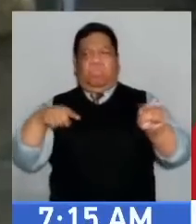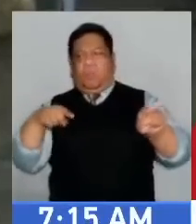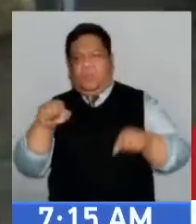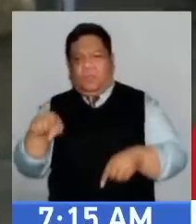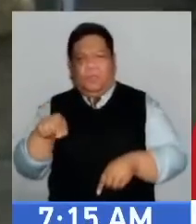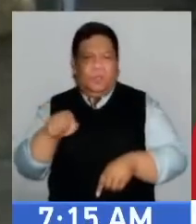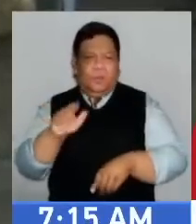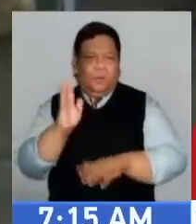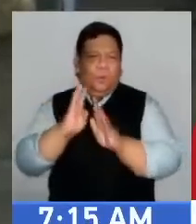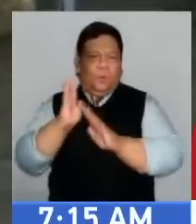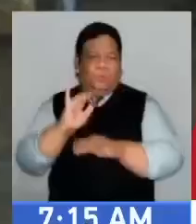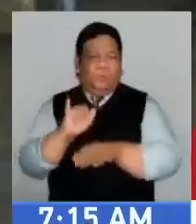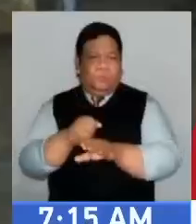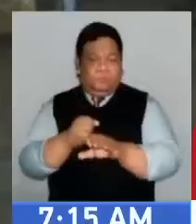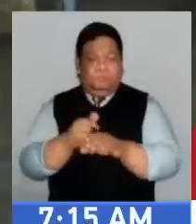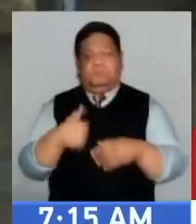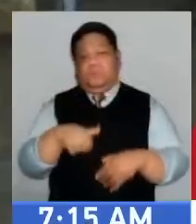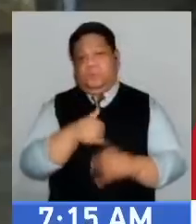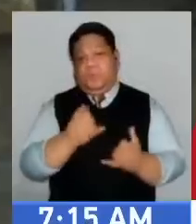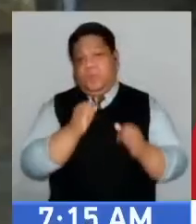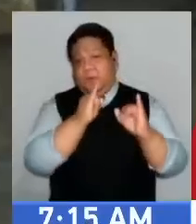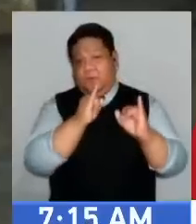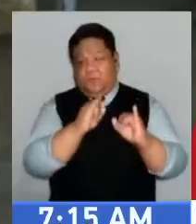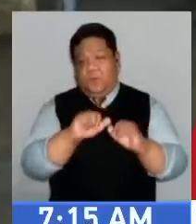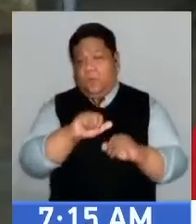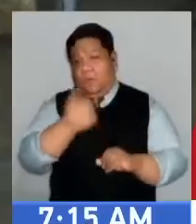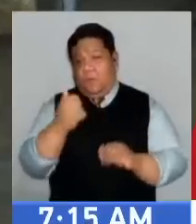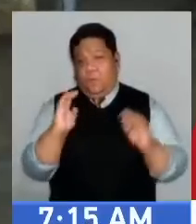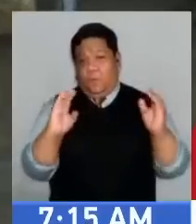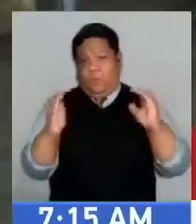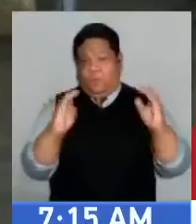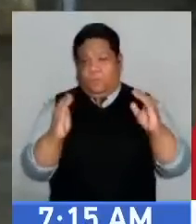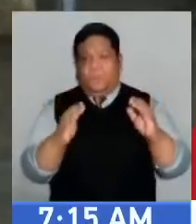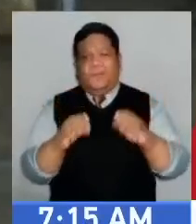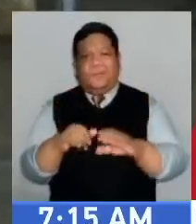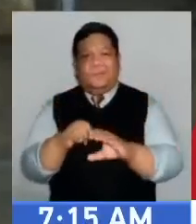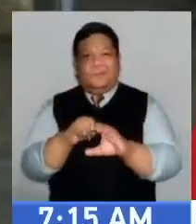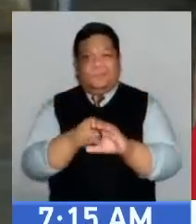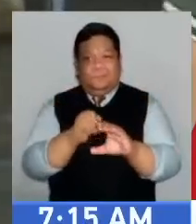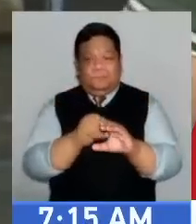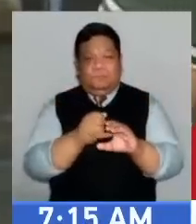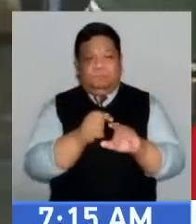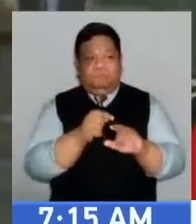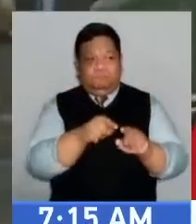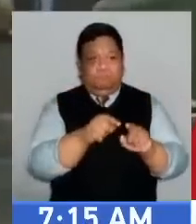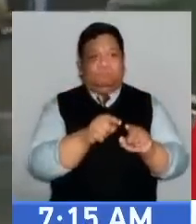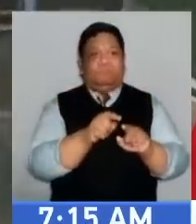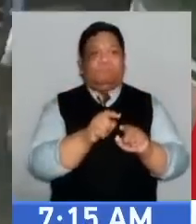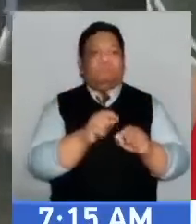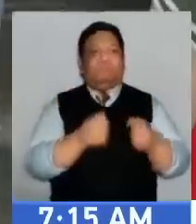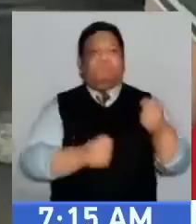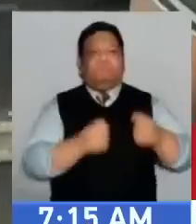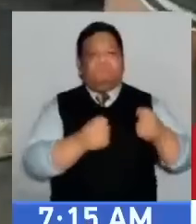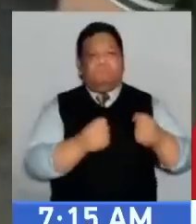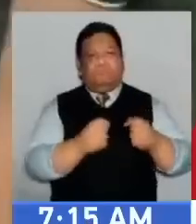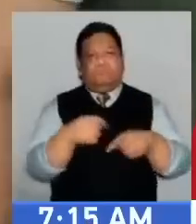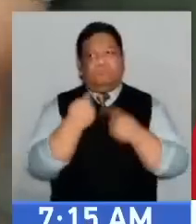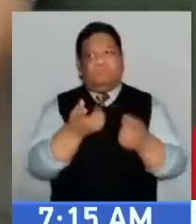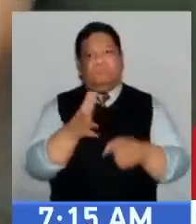jeep at isang chuper sa nakalipas na halos 50 taon, si Tatay Wilfredo Sambal. Tay, magandang umaga